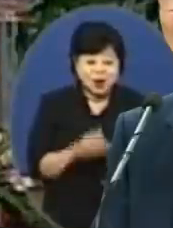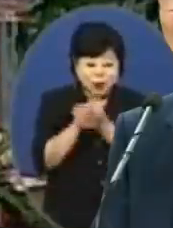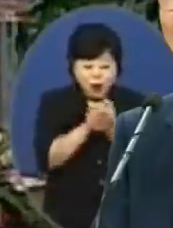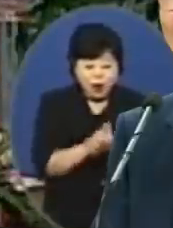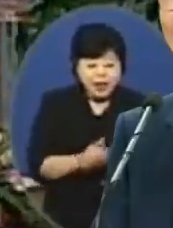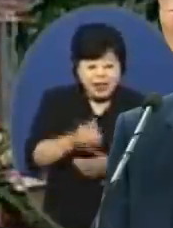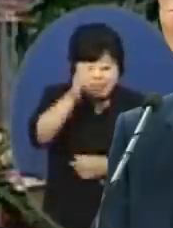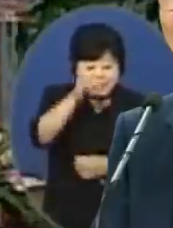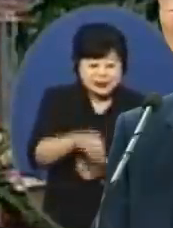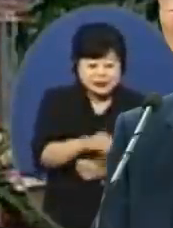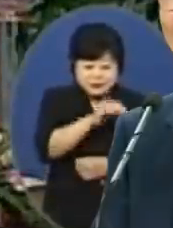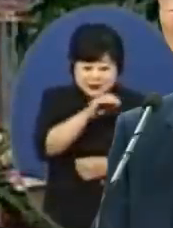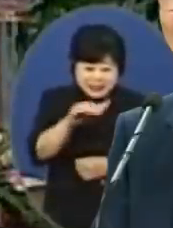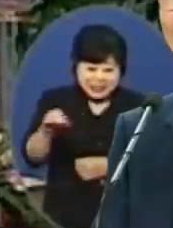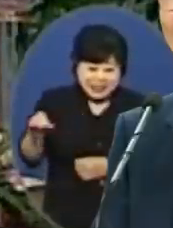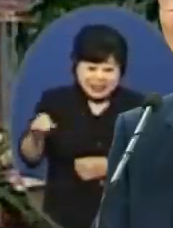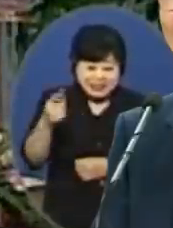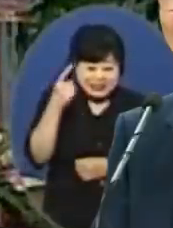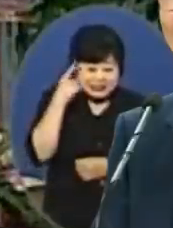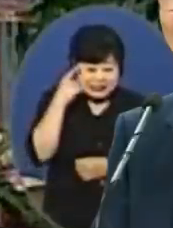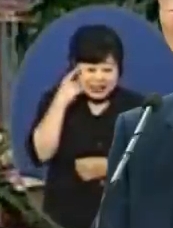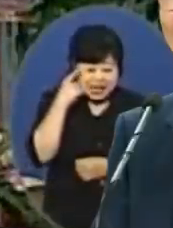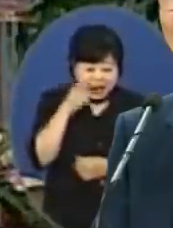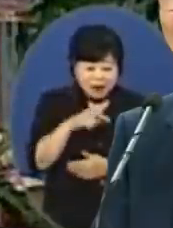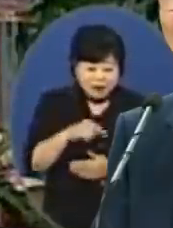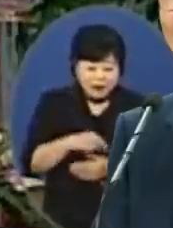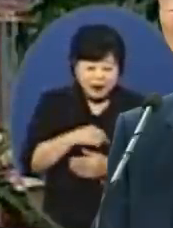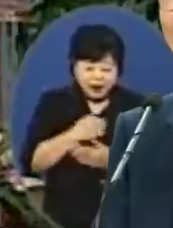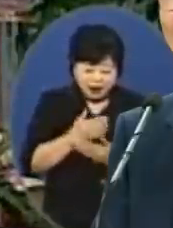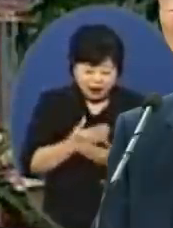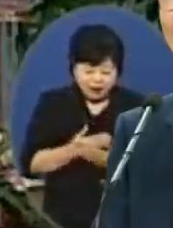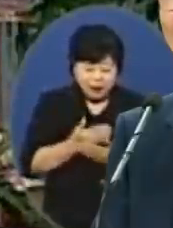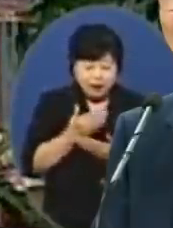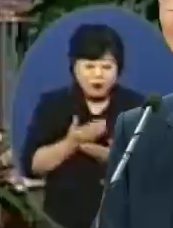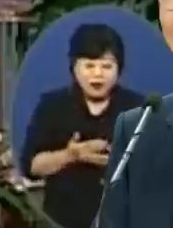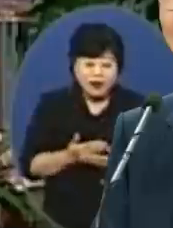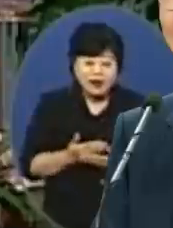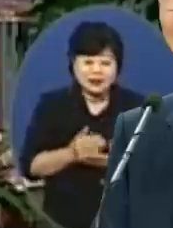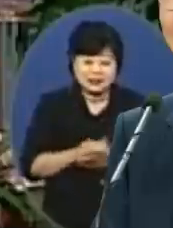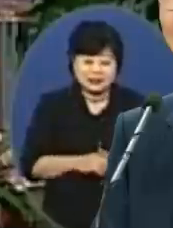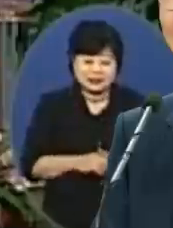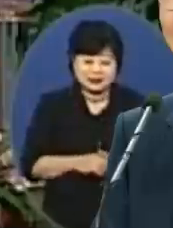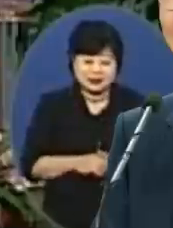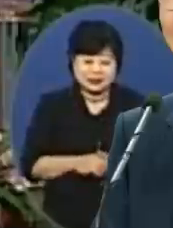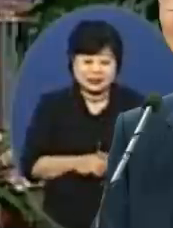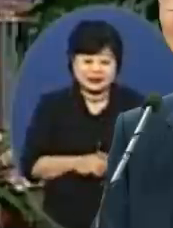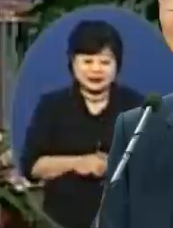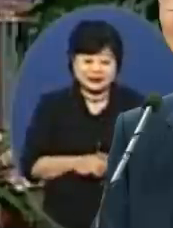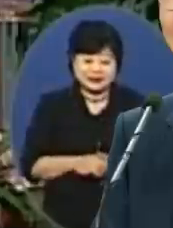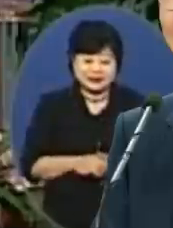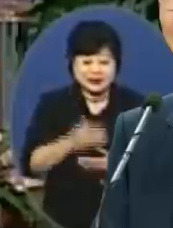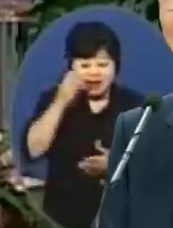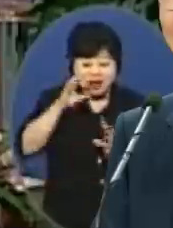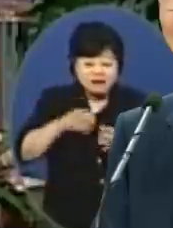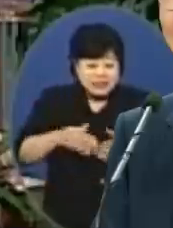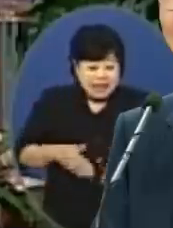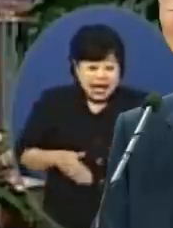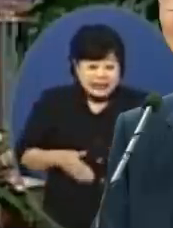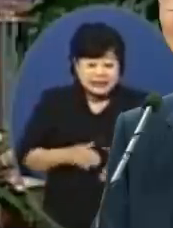화해의 십자가는 우리가 생각할수록 마음에 감동이 되는 것입니다. 김중근 목사님은 한국이